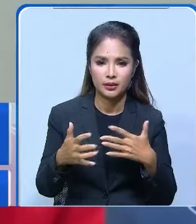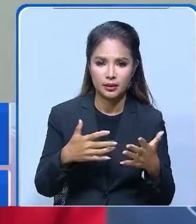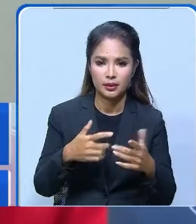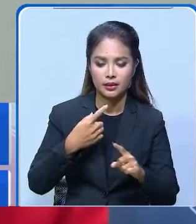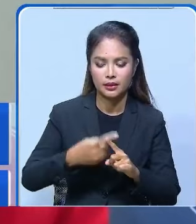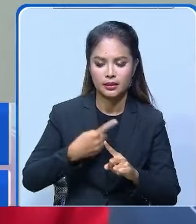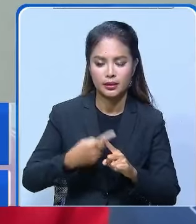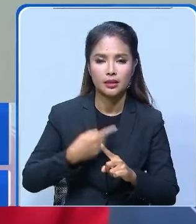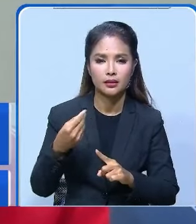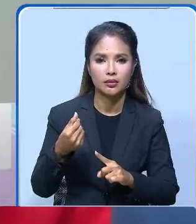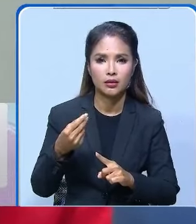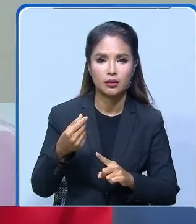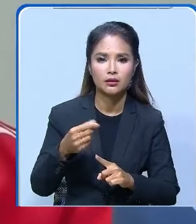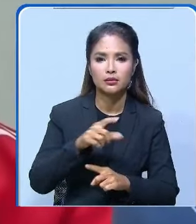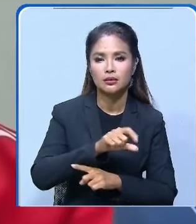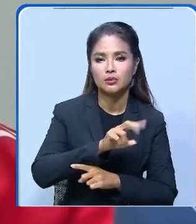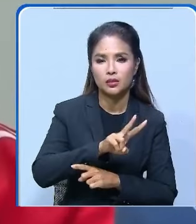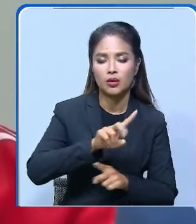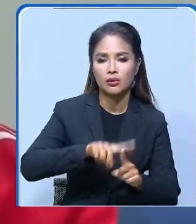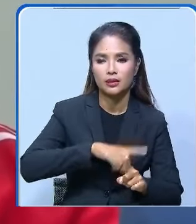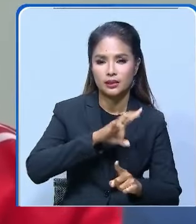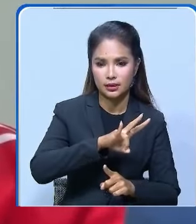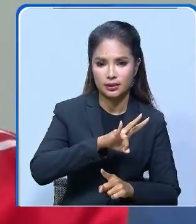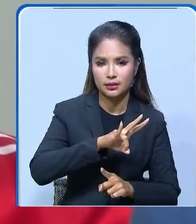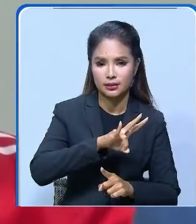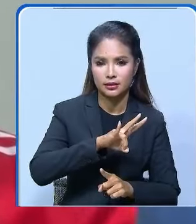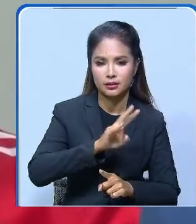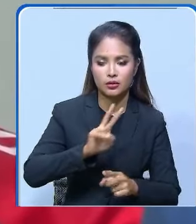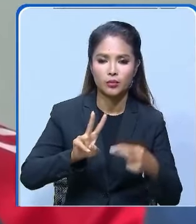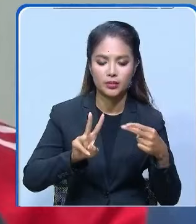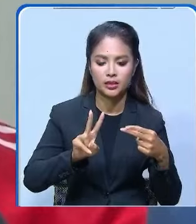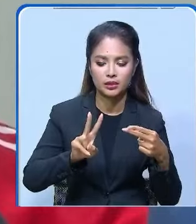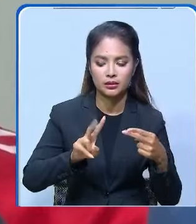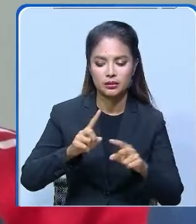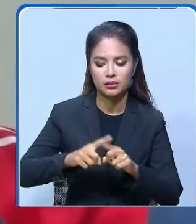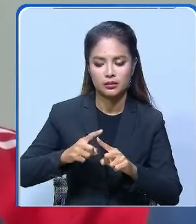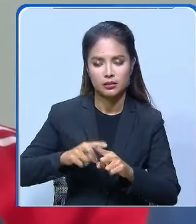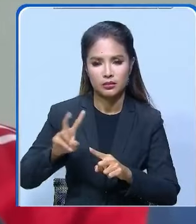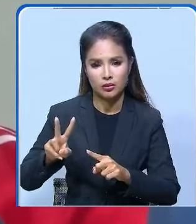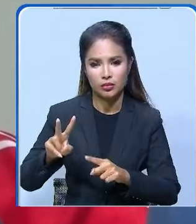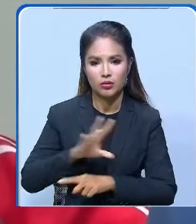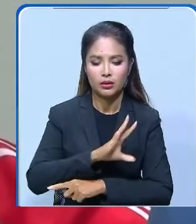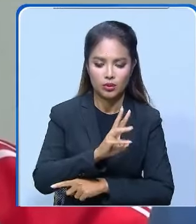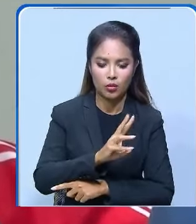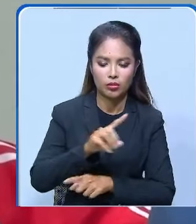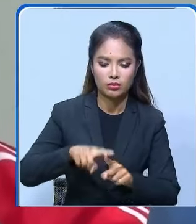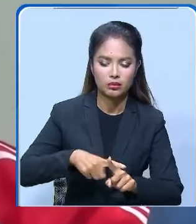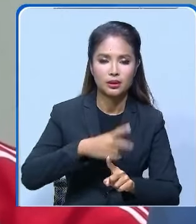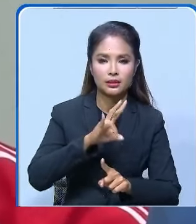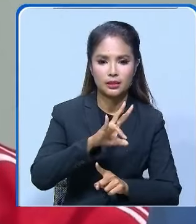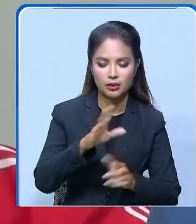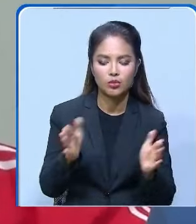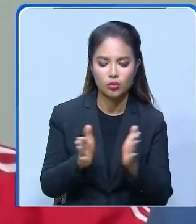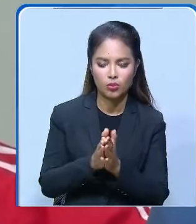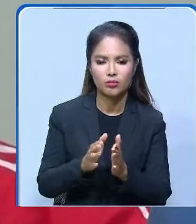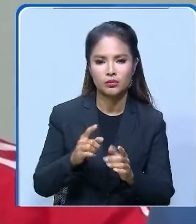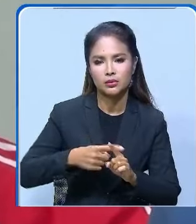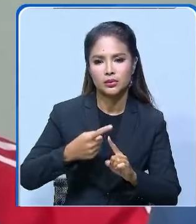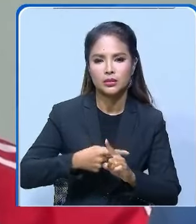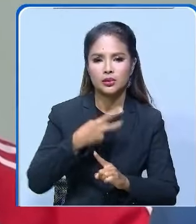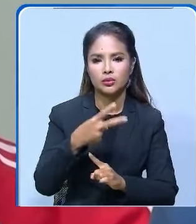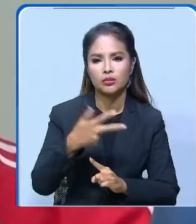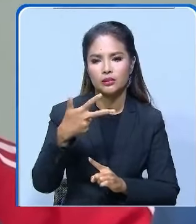ากี่เดือนแล้ว ตั้งแต่22กรกฎาคม 20,000 ก็2เดือนอันนี้แล้วก็6กรกฎาค ม ก็จะรวมเป็น 2-3 เดือน ค่ะ 2-3 เดือน 3